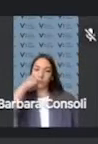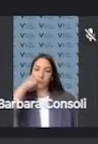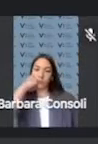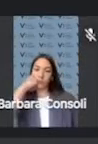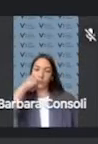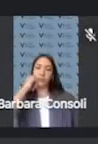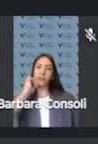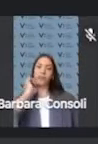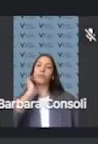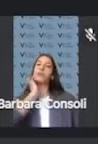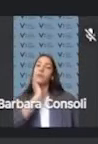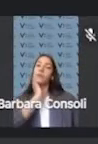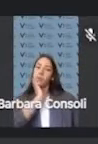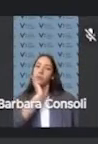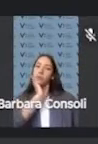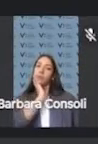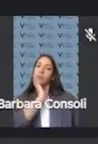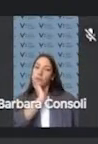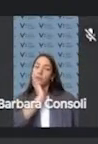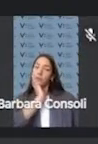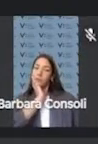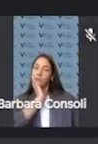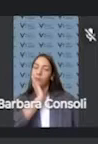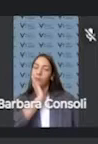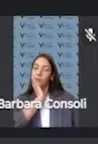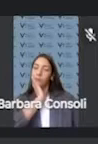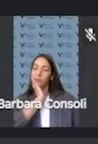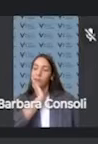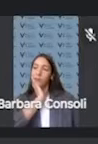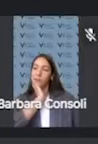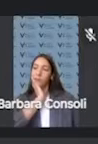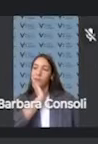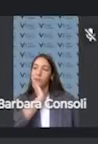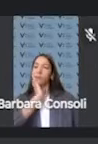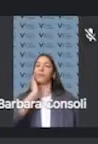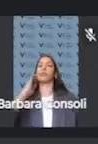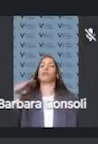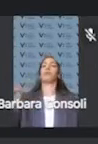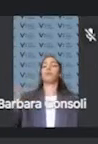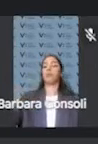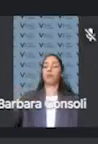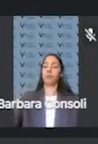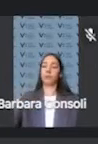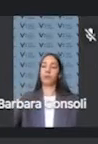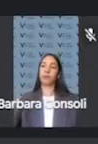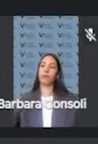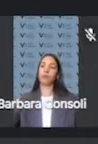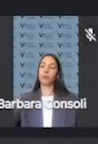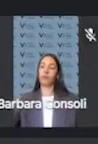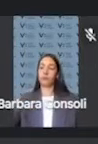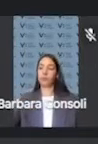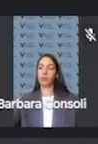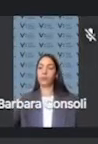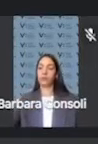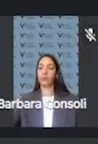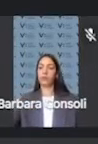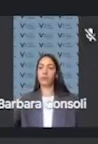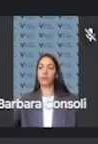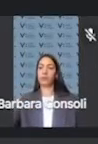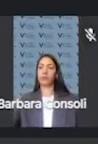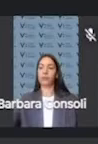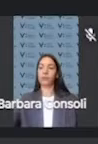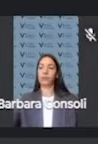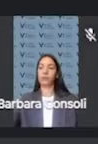obbligatorio nell'università partner, quindi già sosterrete lì perché questo qui è ovviamente double